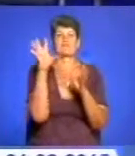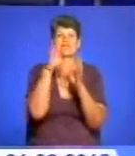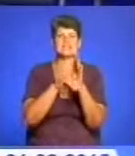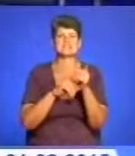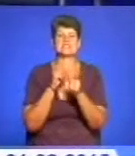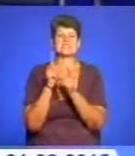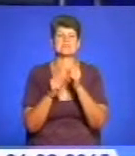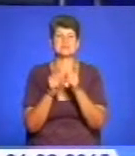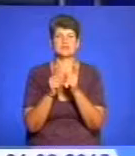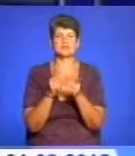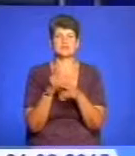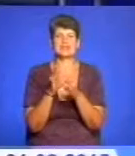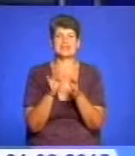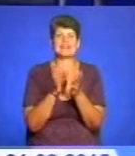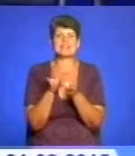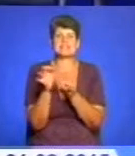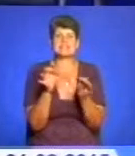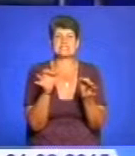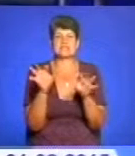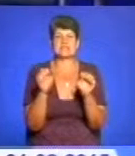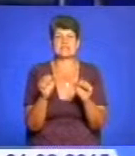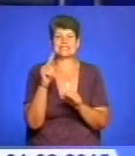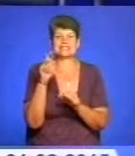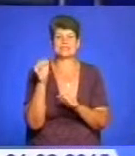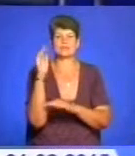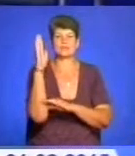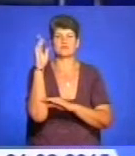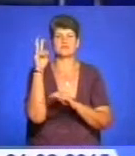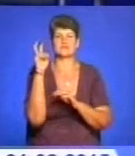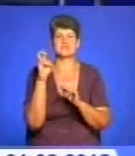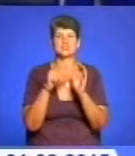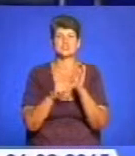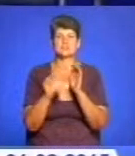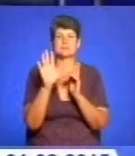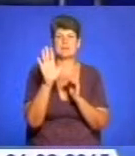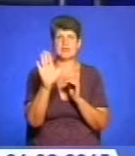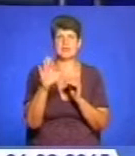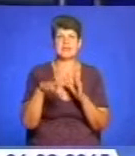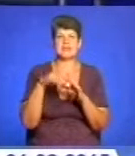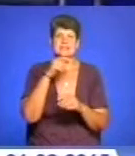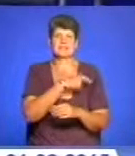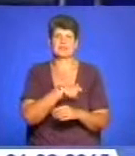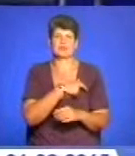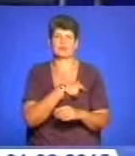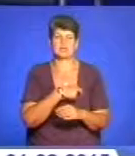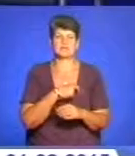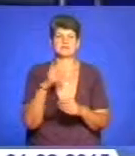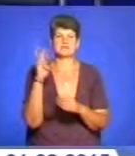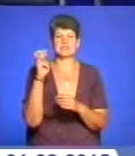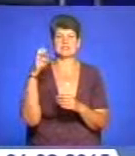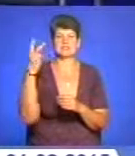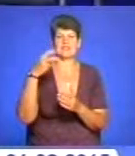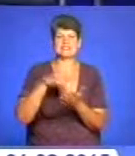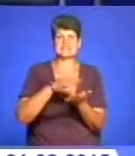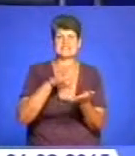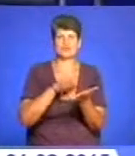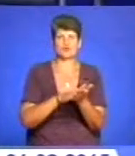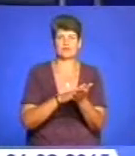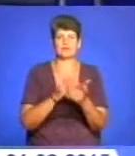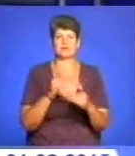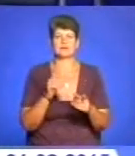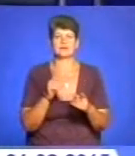частині децентралізації влади. За проголосувало 265 депутатів з 320 зареєстрованих у сесійній залі.